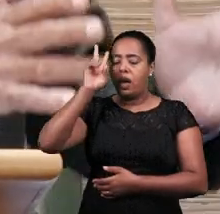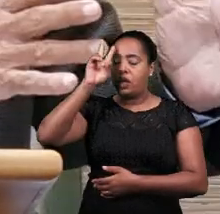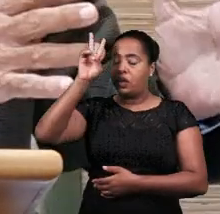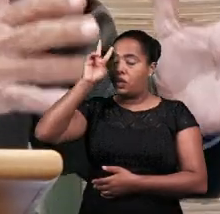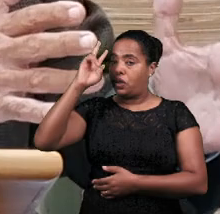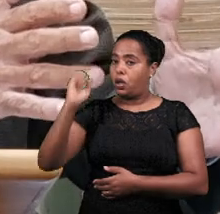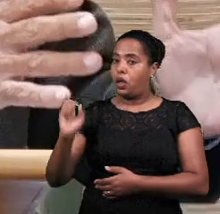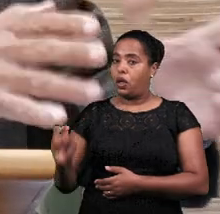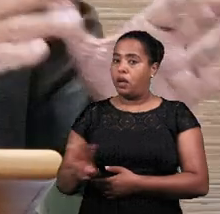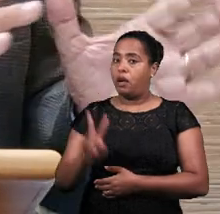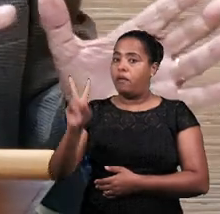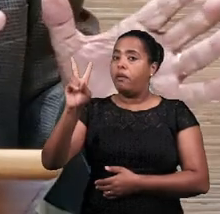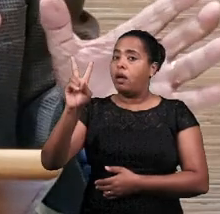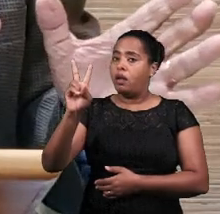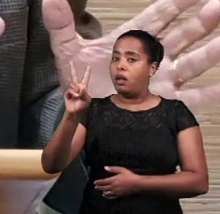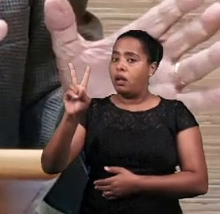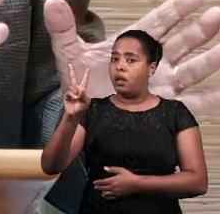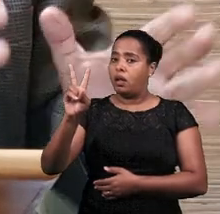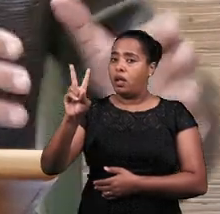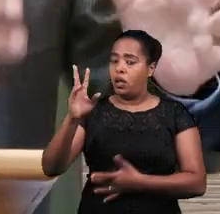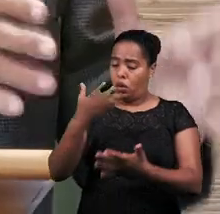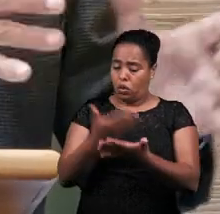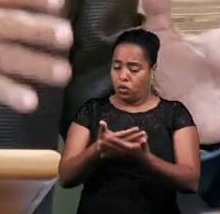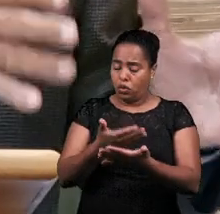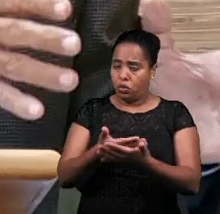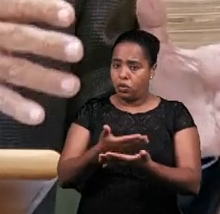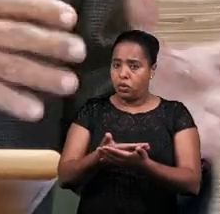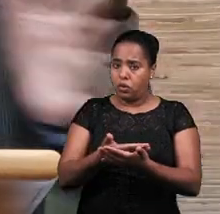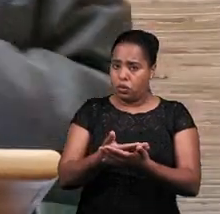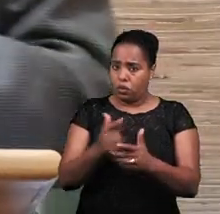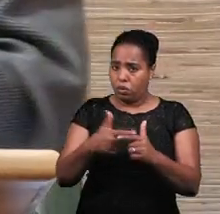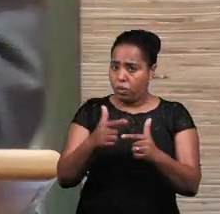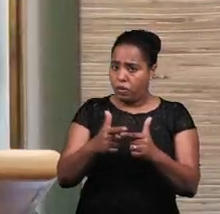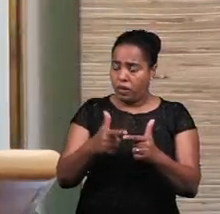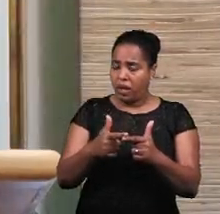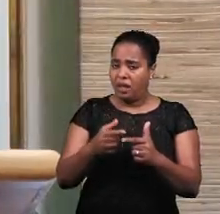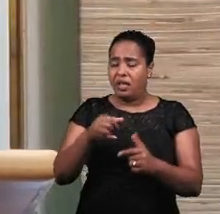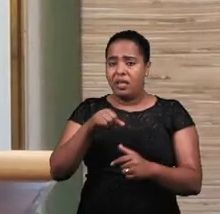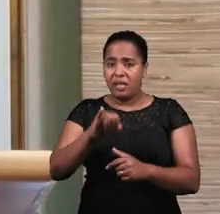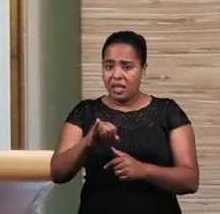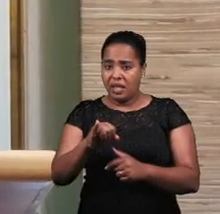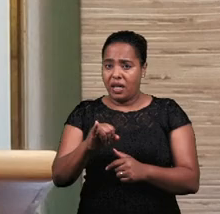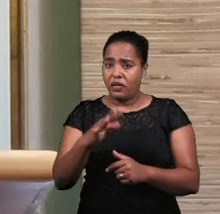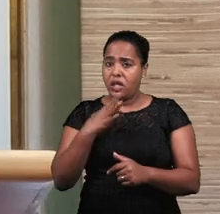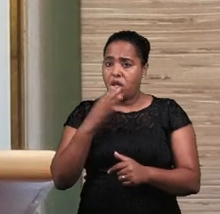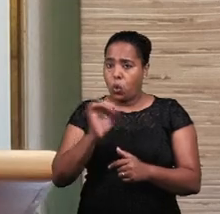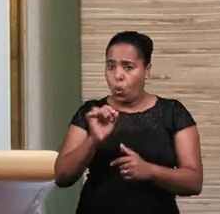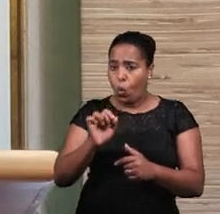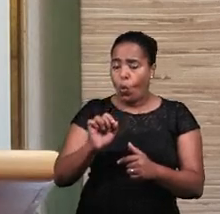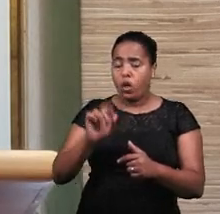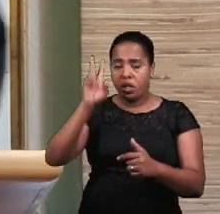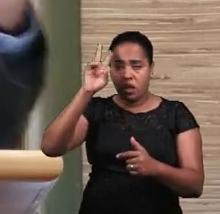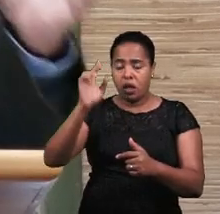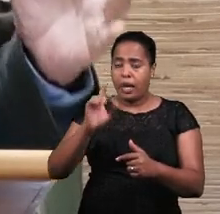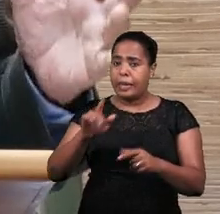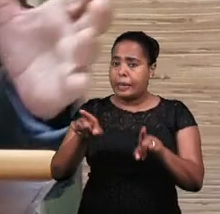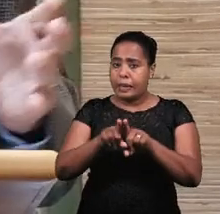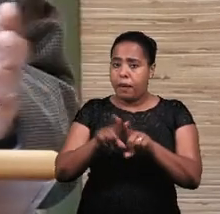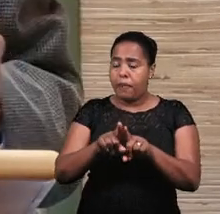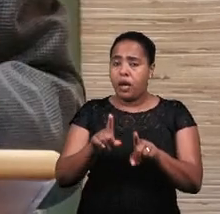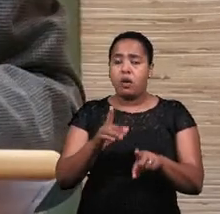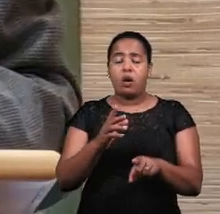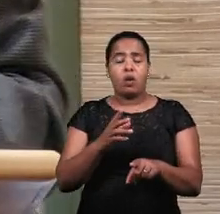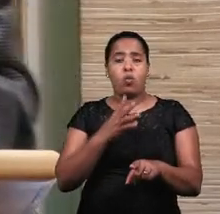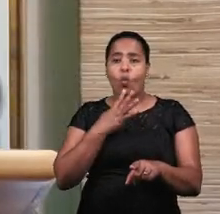valeur. On étudie l'histoire, il n'y a pas de problème, parce que si on ne connaît pas l'historique, on n'aura pas la connaissance de l'énigme. Mais